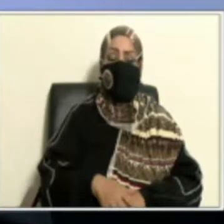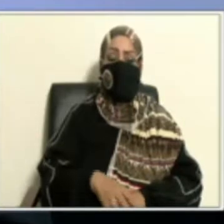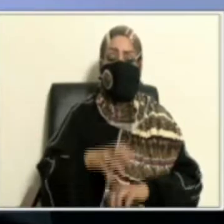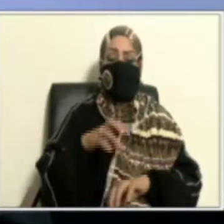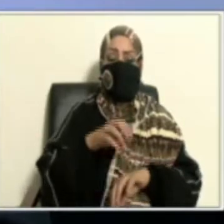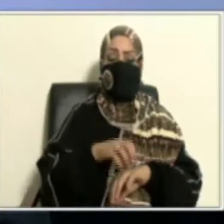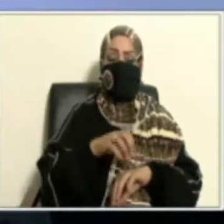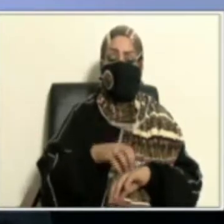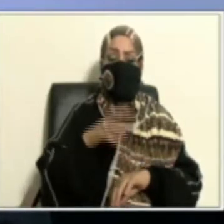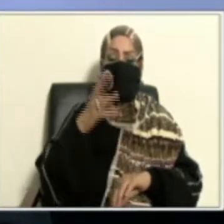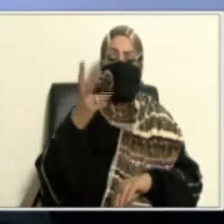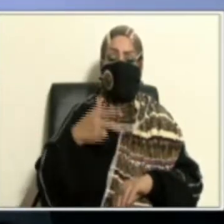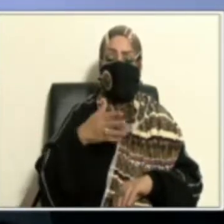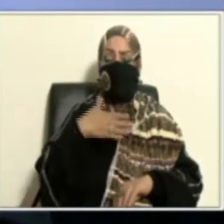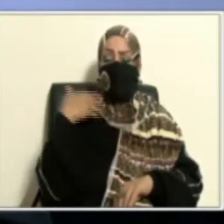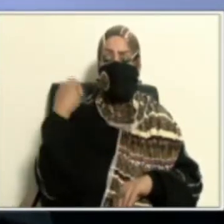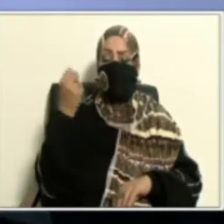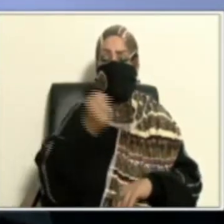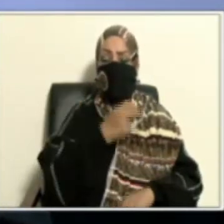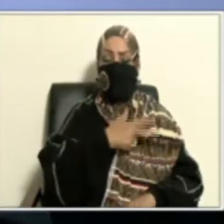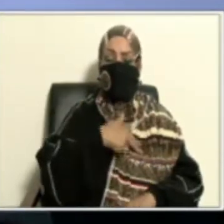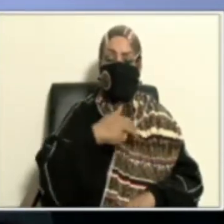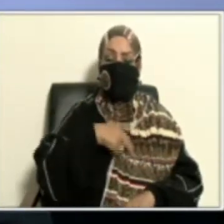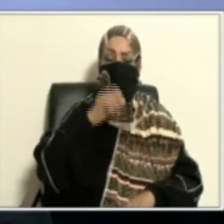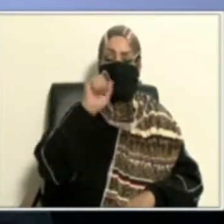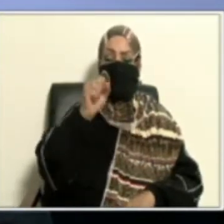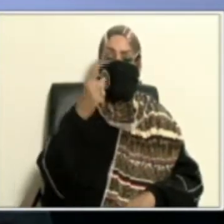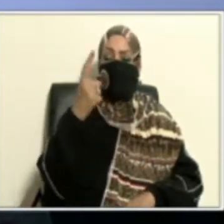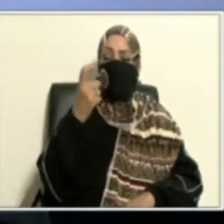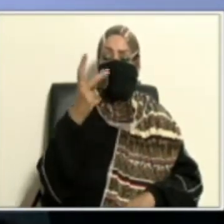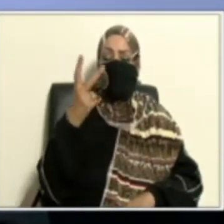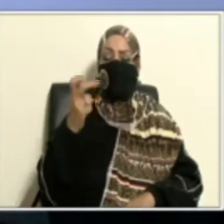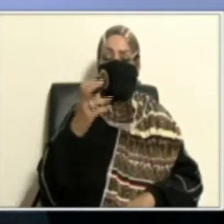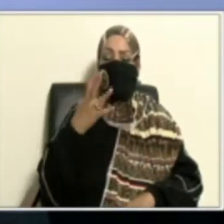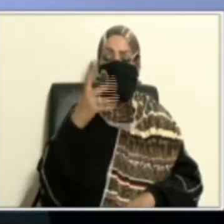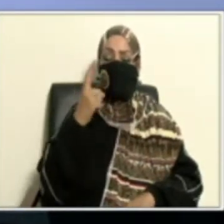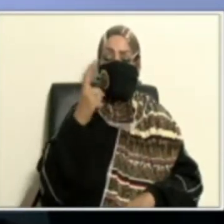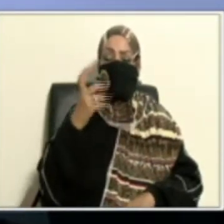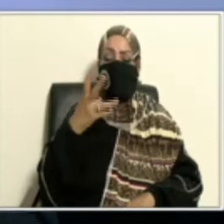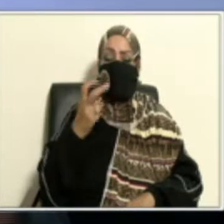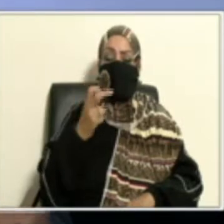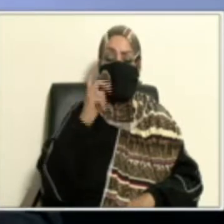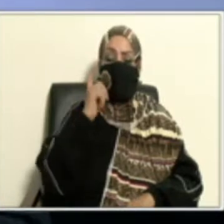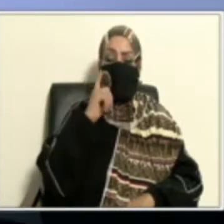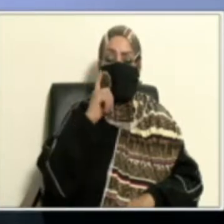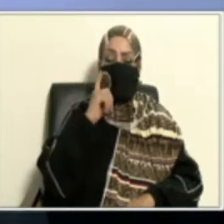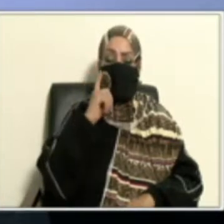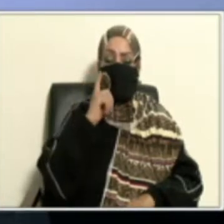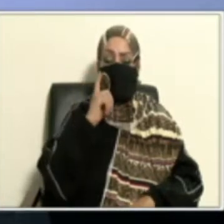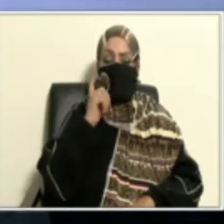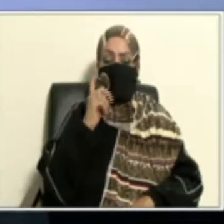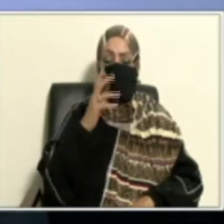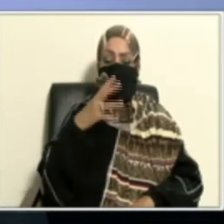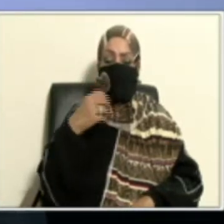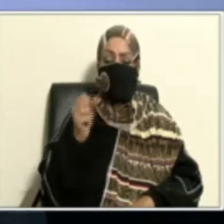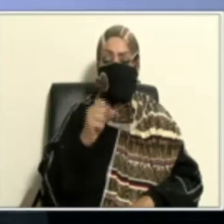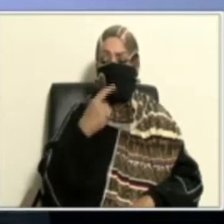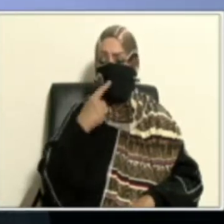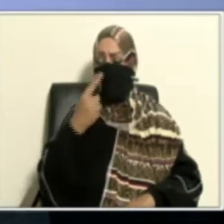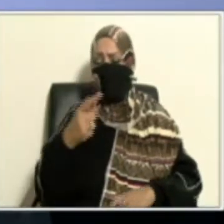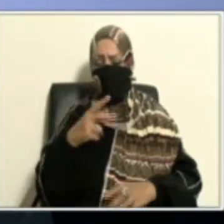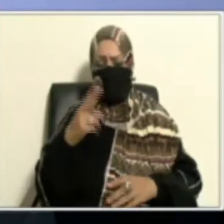إذا كان هكذا العقد، هو رفع عن نفسه الإثم، مش دار مع الدولة عقد ب